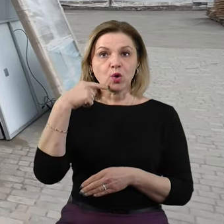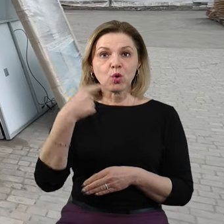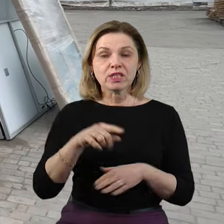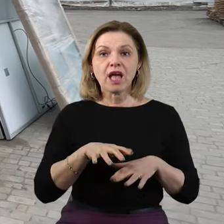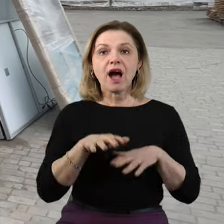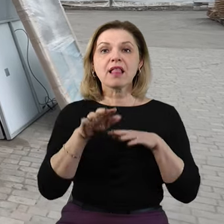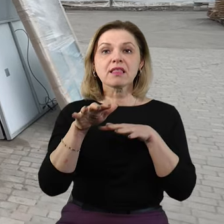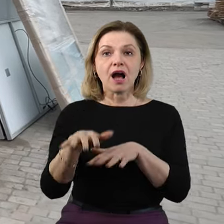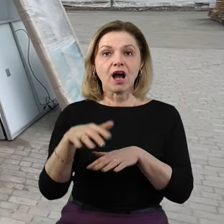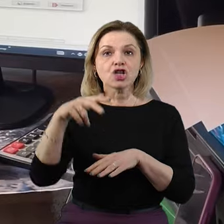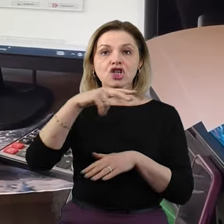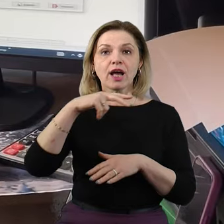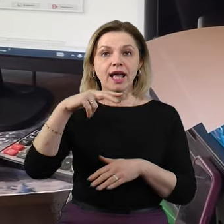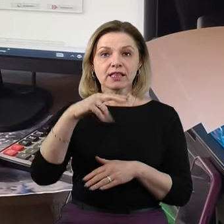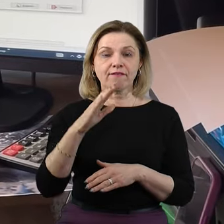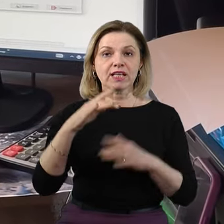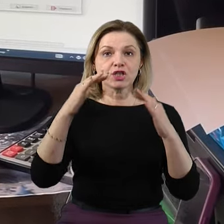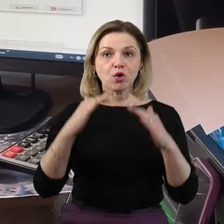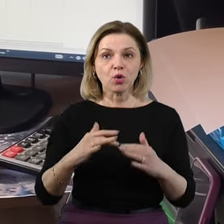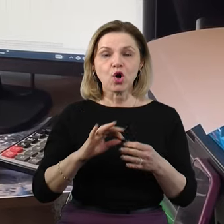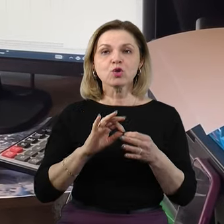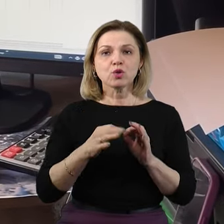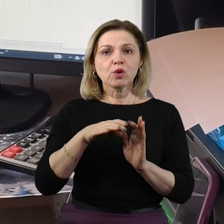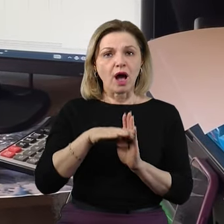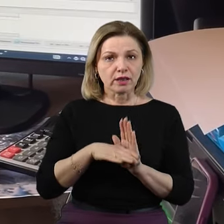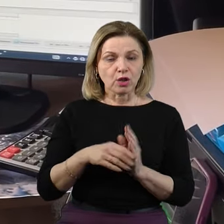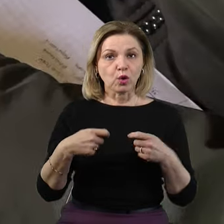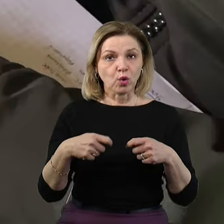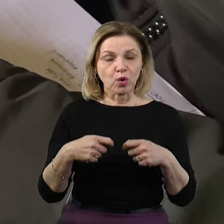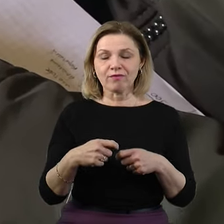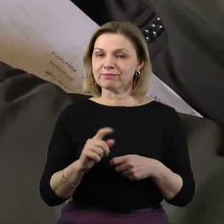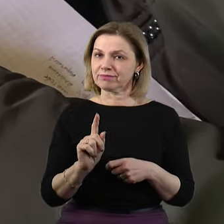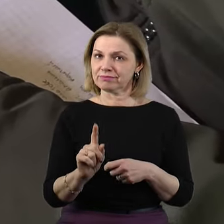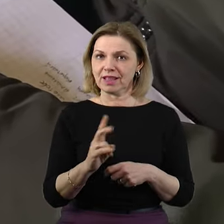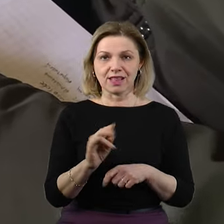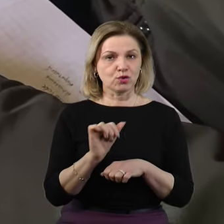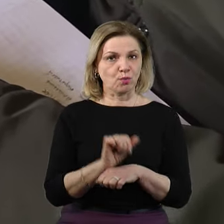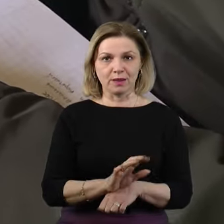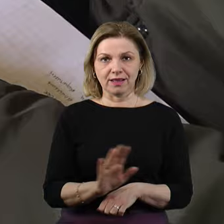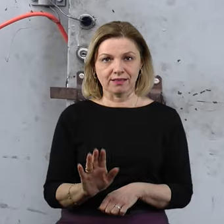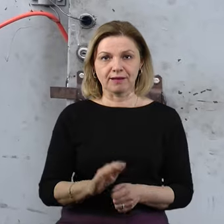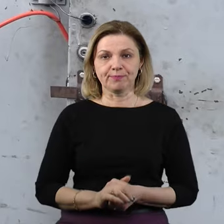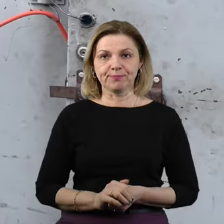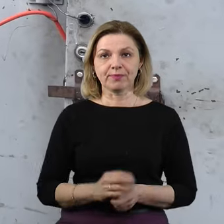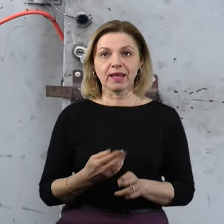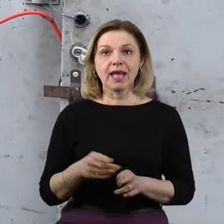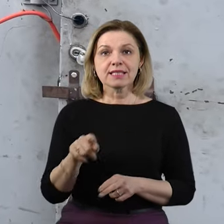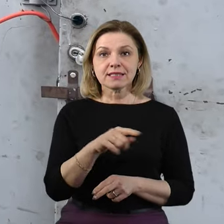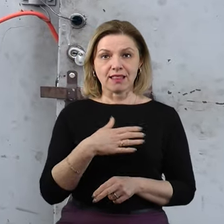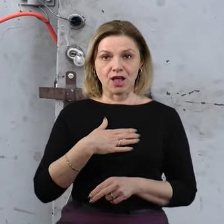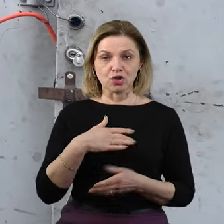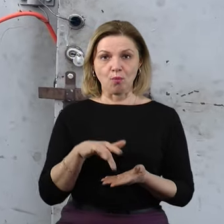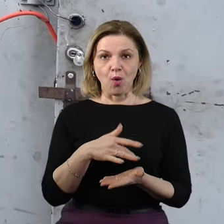ша шахедами магазину в снігорівці хоча й ускладнила торгівлю проте не зупинила її каже Олександр це наша